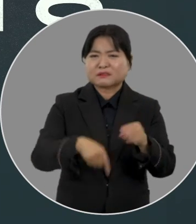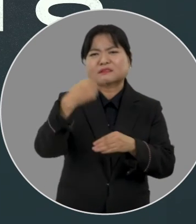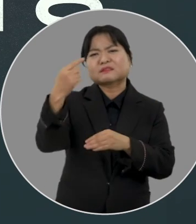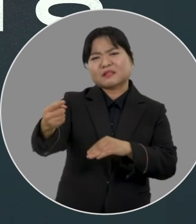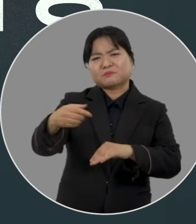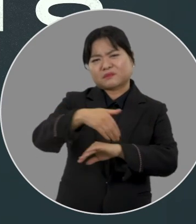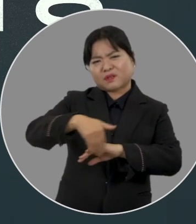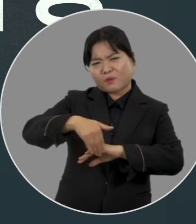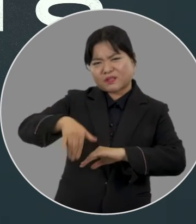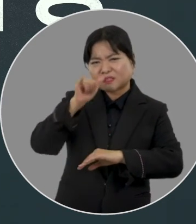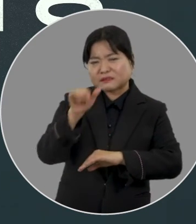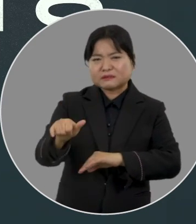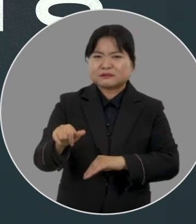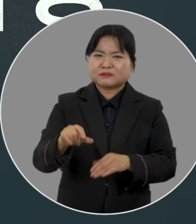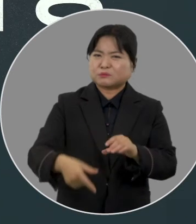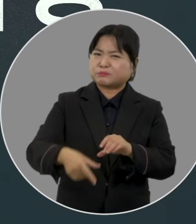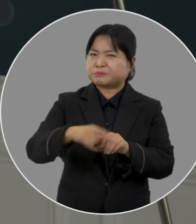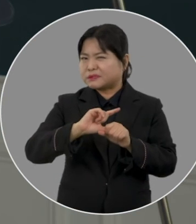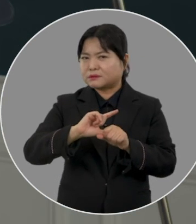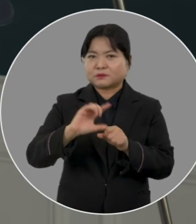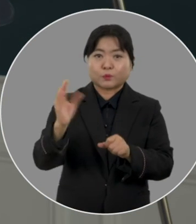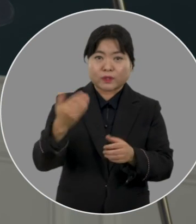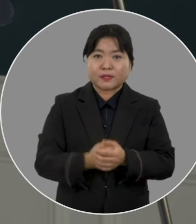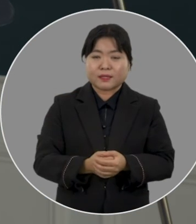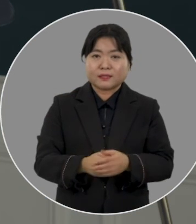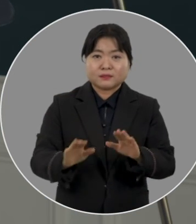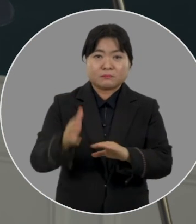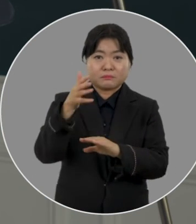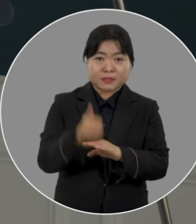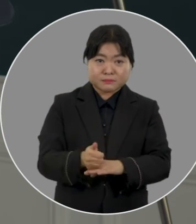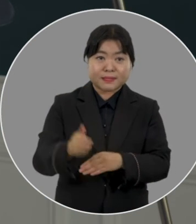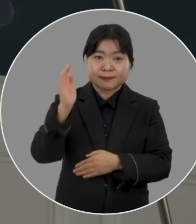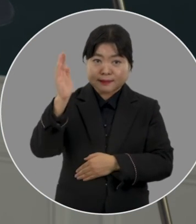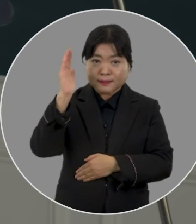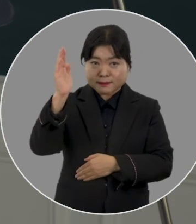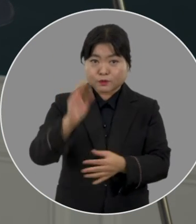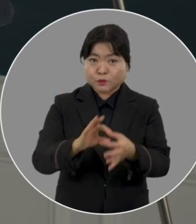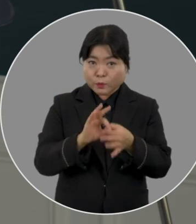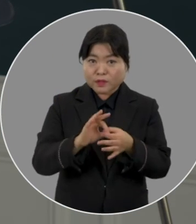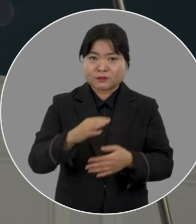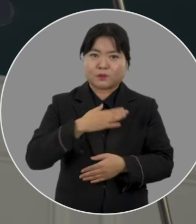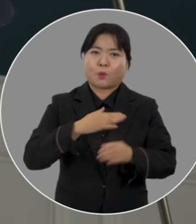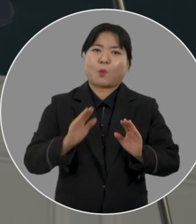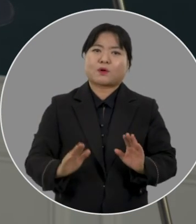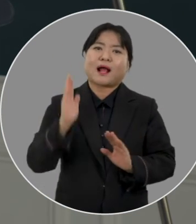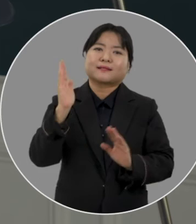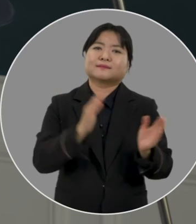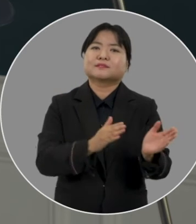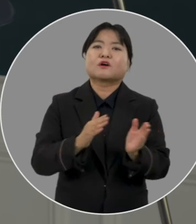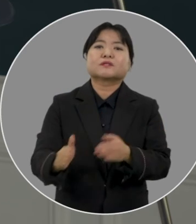있는, 돌이킬 수 없는 그런 길이 된 거죠. 이제 마지막 얘기를 통해서 저는 오늘